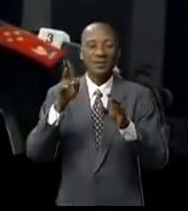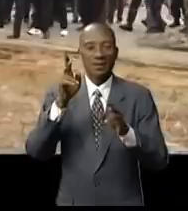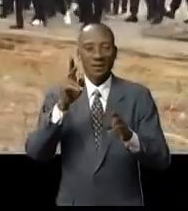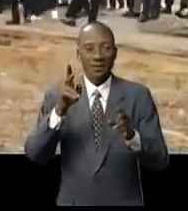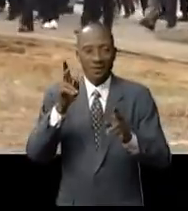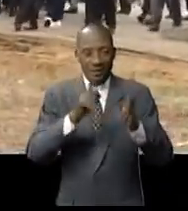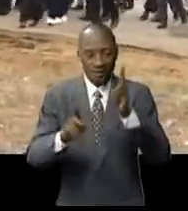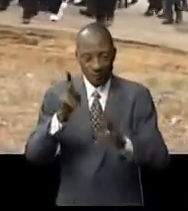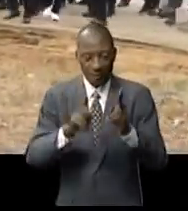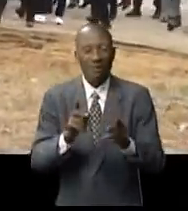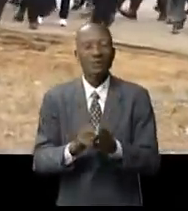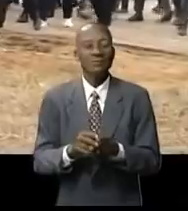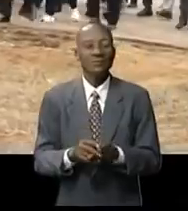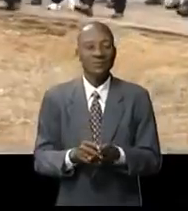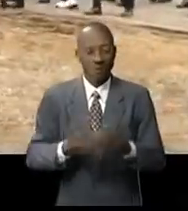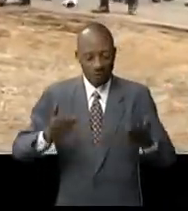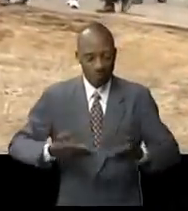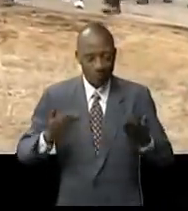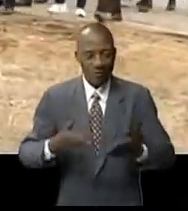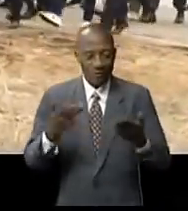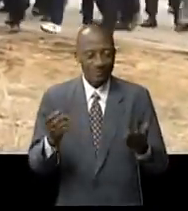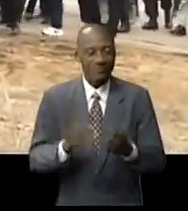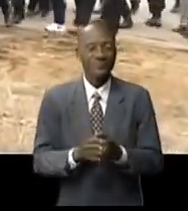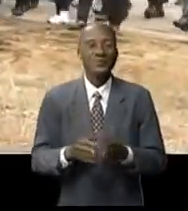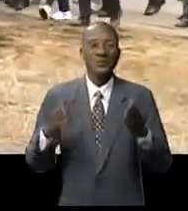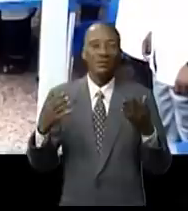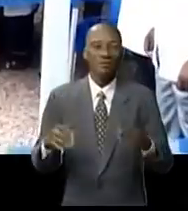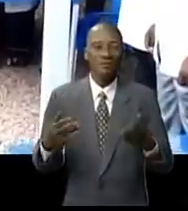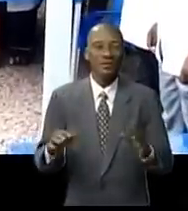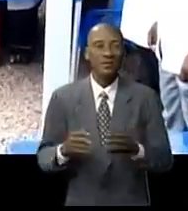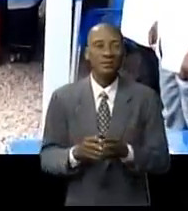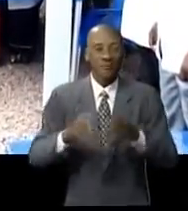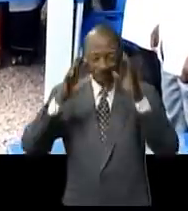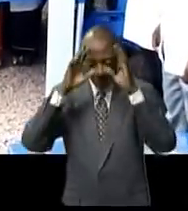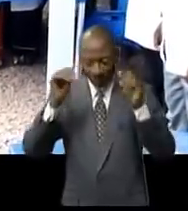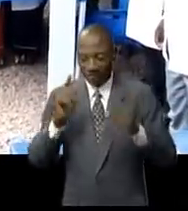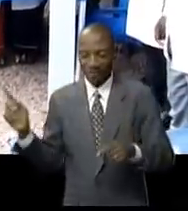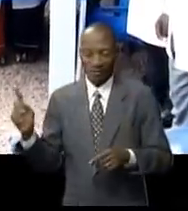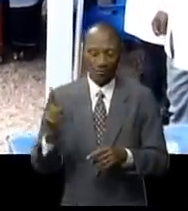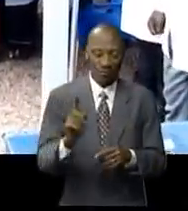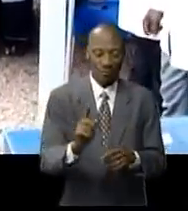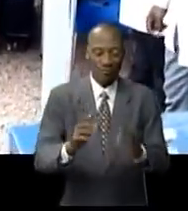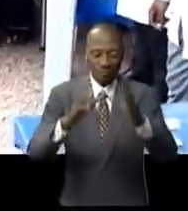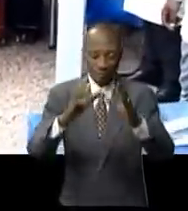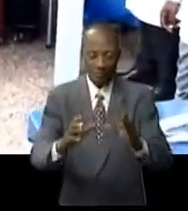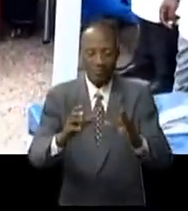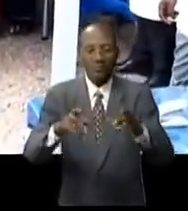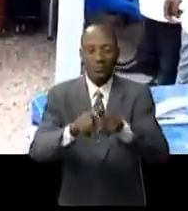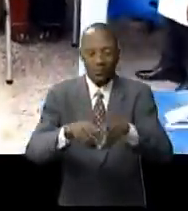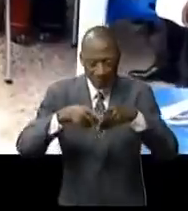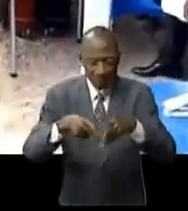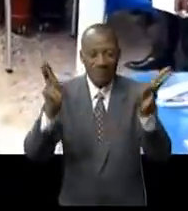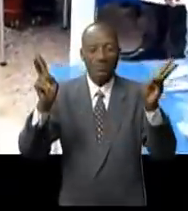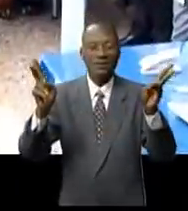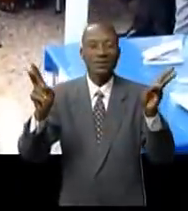seul. Après les discours, le chef de l'État, Félix-Antoine Tshisekedi Tshilombo, a lancé officiellement le cantine de vente de produits agricoles.